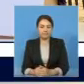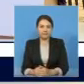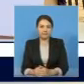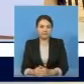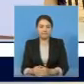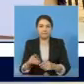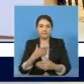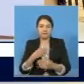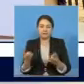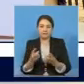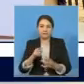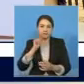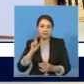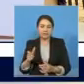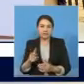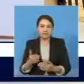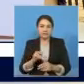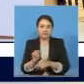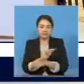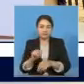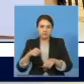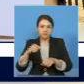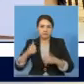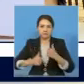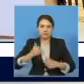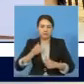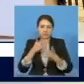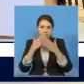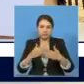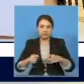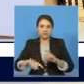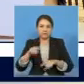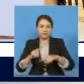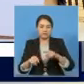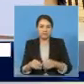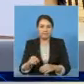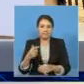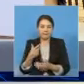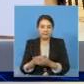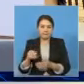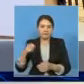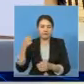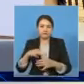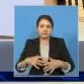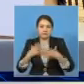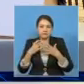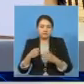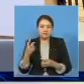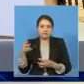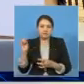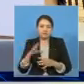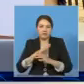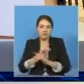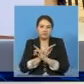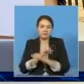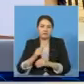Подобные встречи необходимы молодому поколению. Это воспитание чувства патриотизма, любви к родине. И ветераны той страшной войны, в которой погиб и наш земляк,